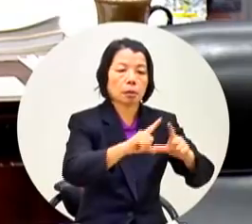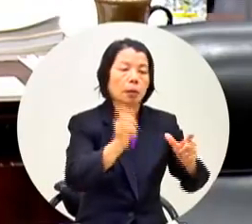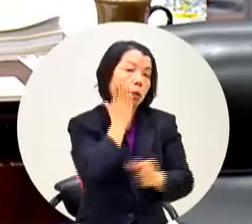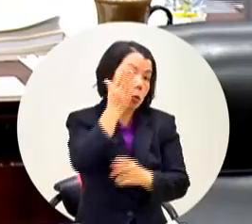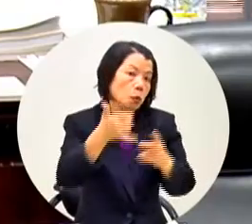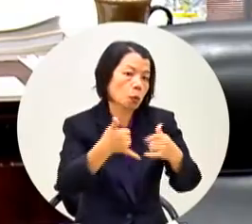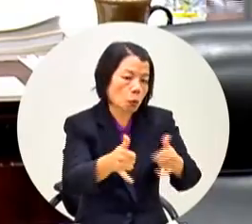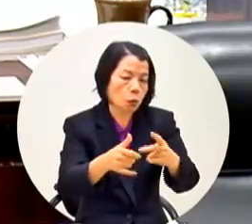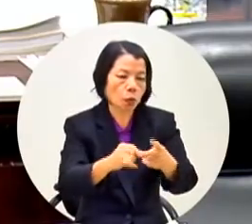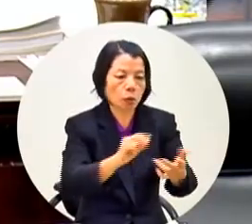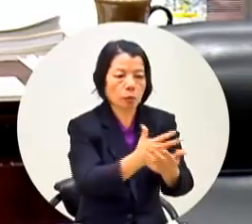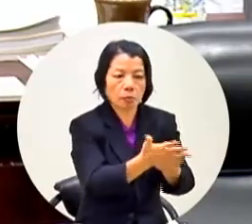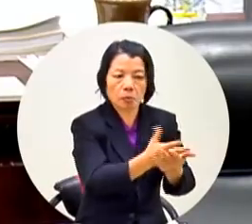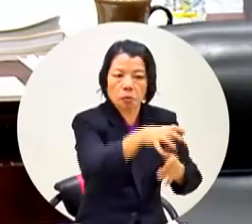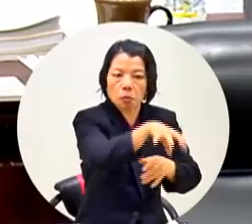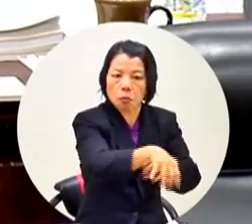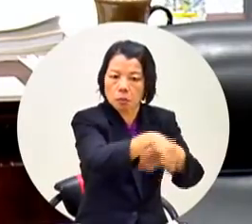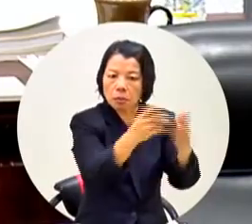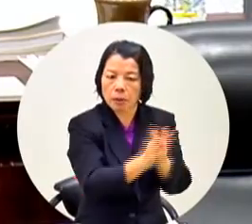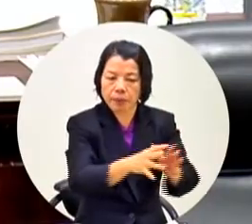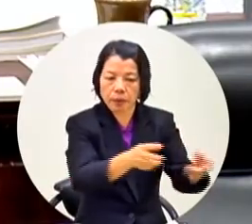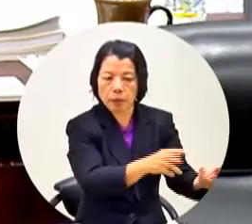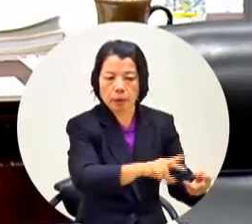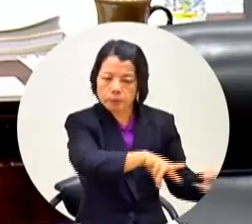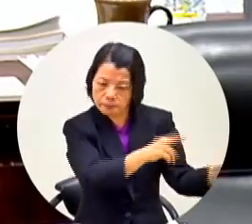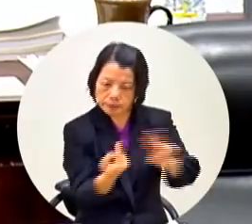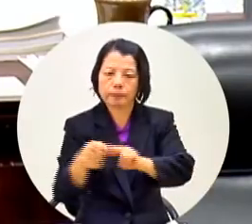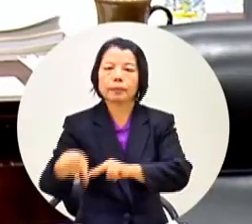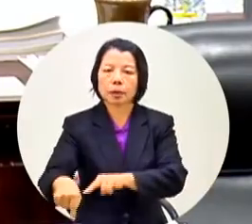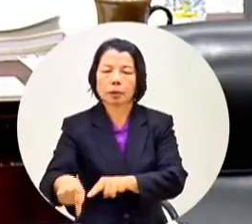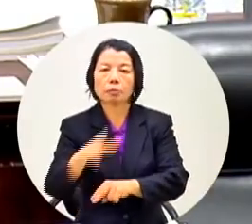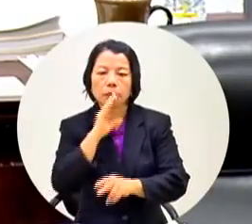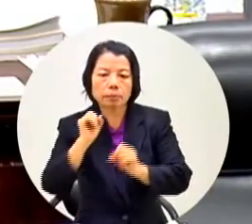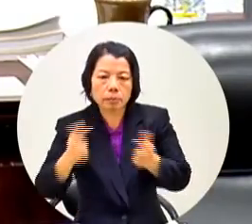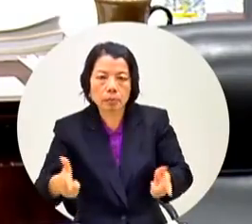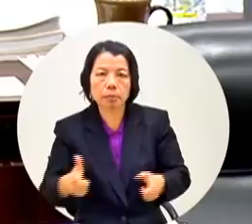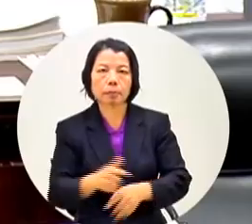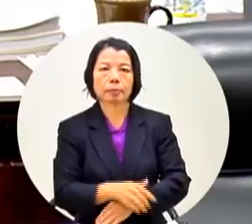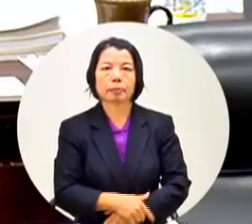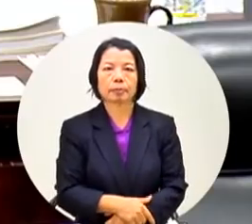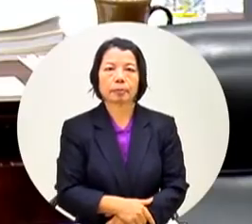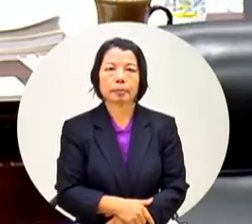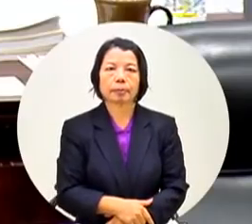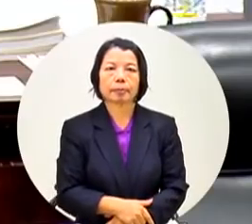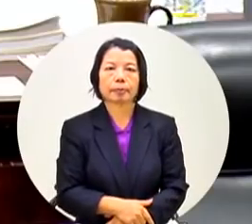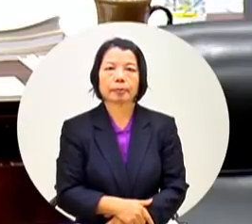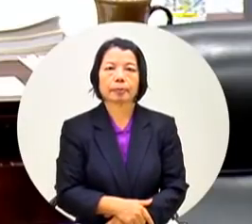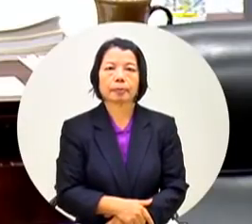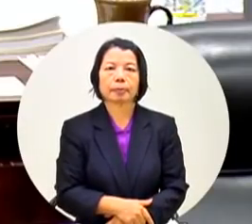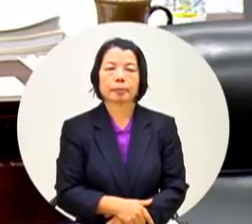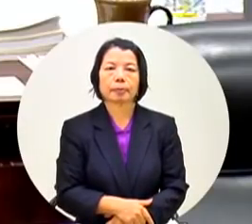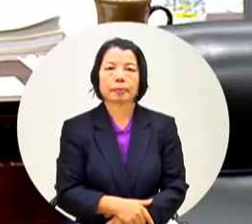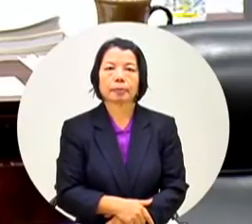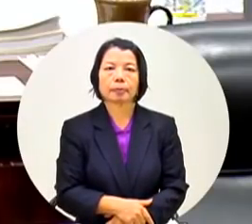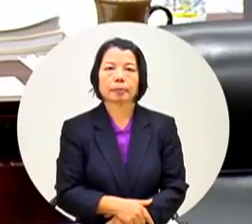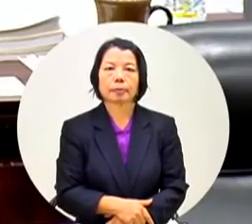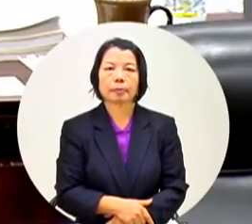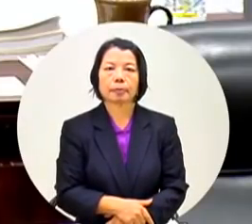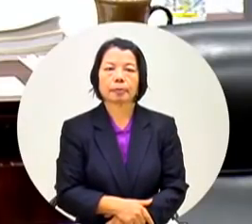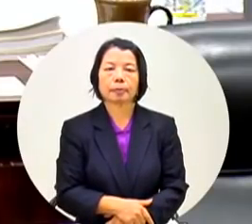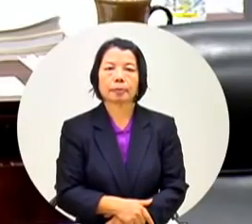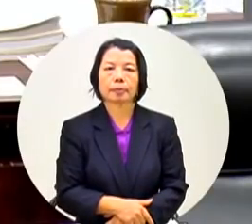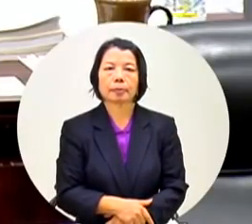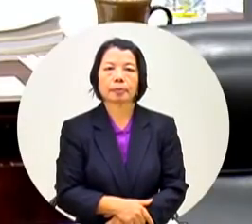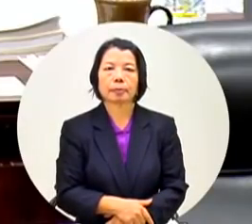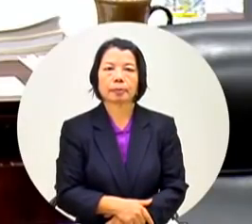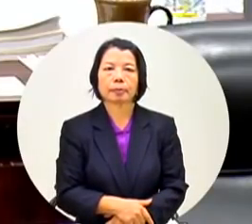做处理？局长，你简单来说有没有这件事情？ 好，那简单跟简易。邱议员